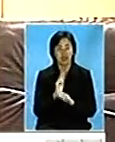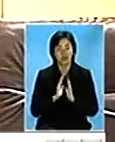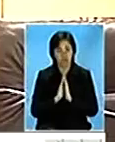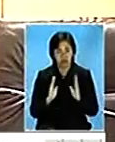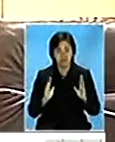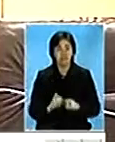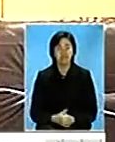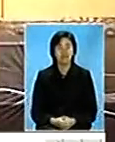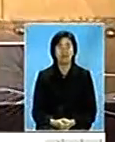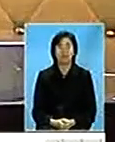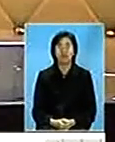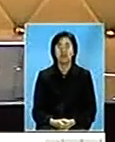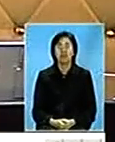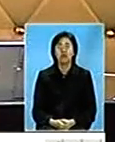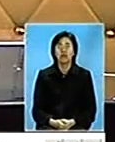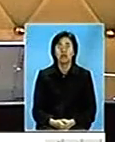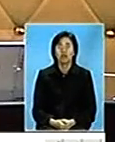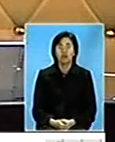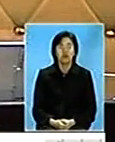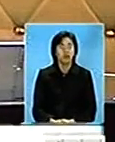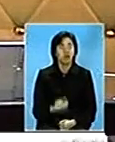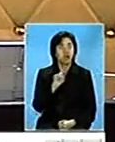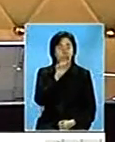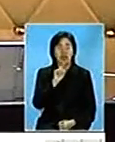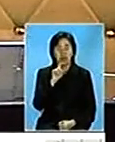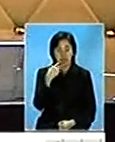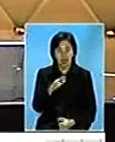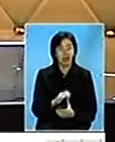ครับ ครับจบกระทู้ถามนะครับ